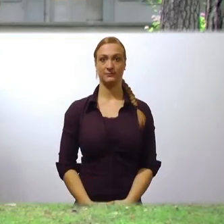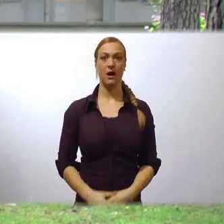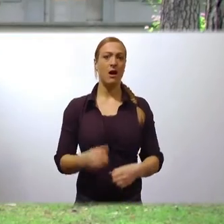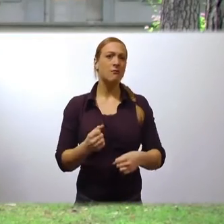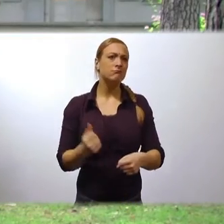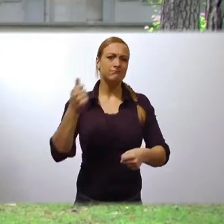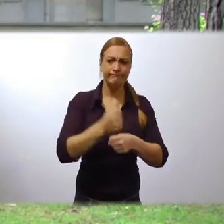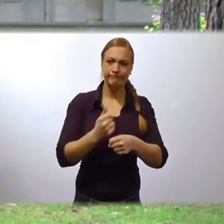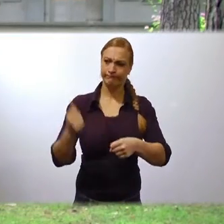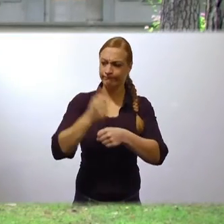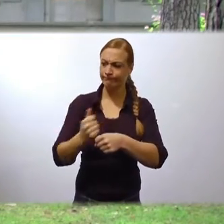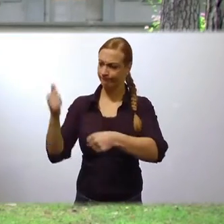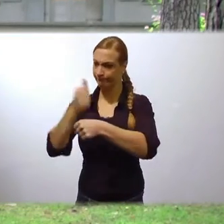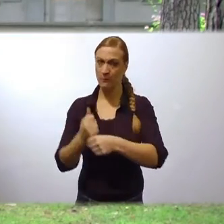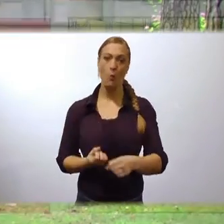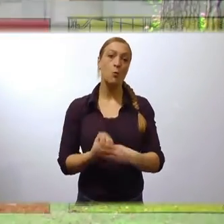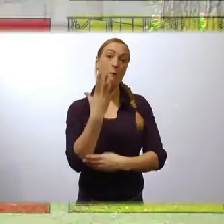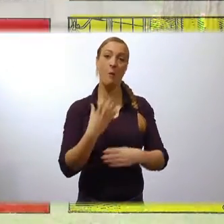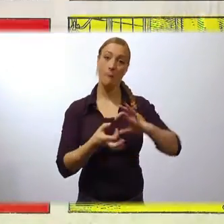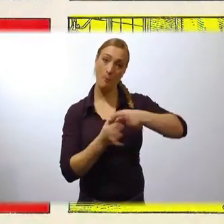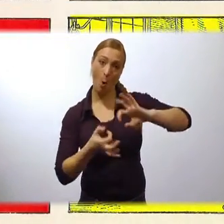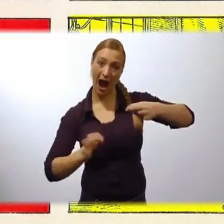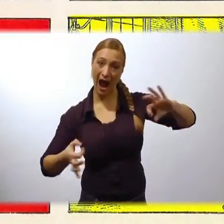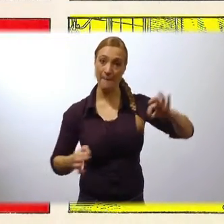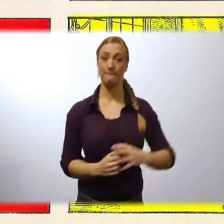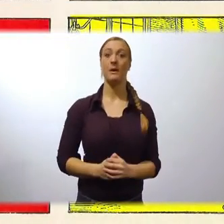en Allemagne. Et toute une série de programmes vont dans